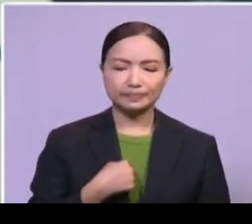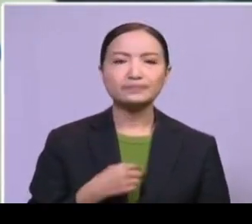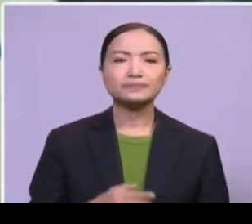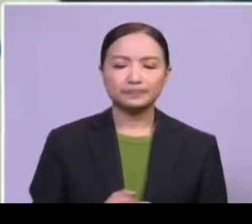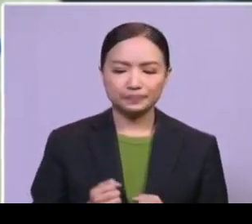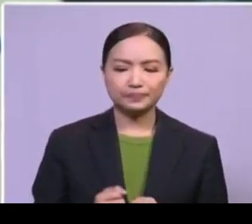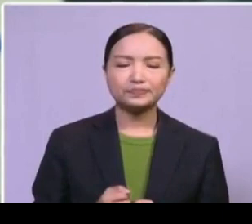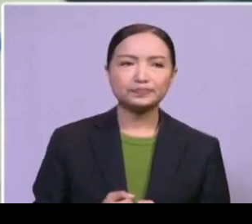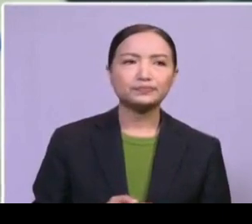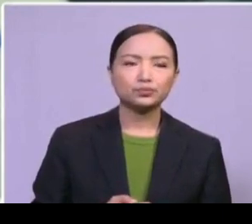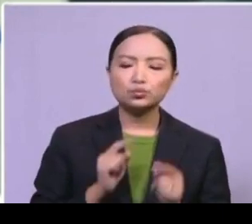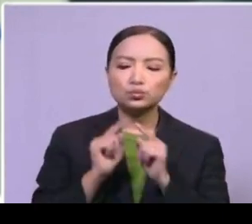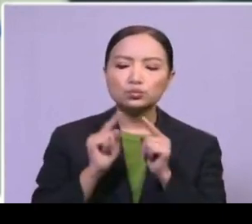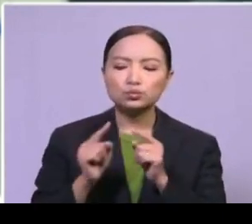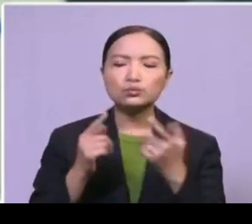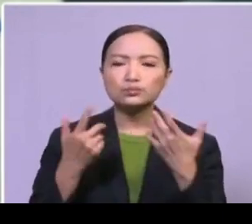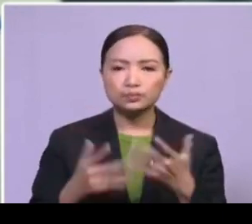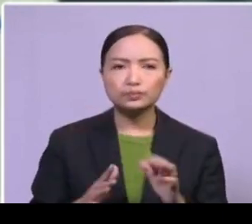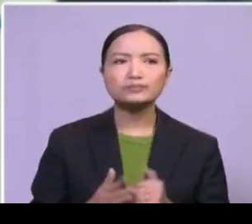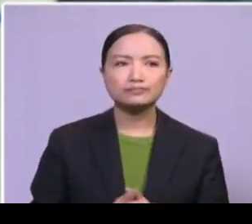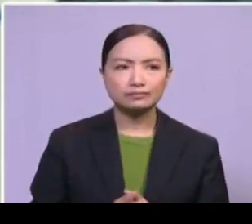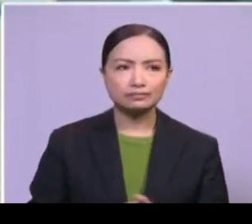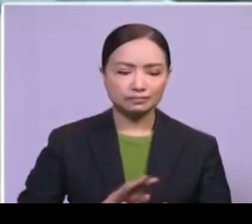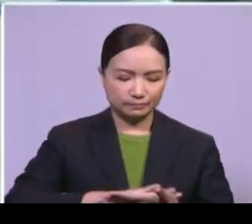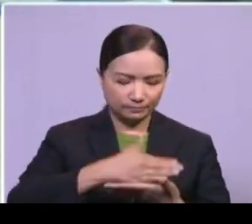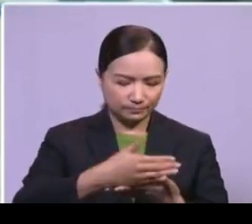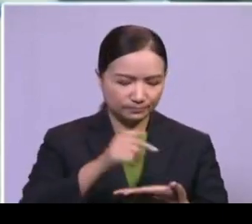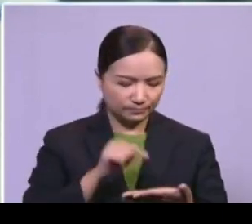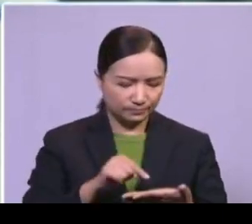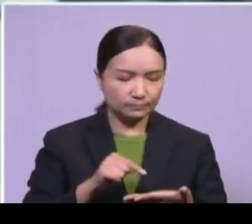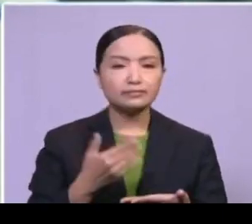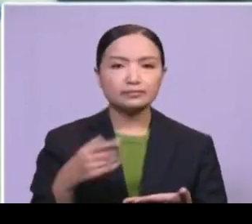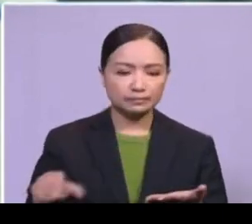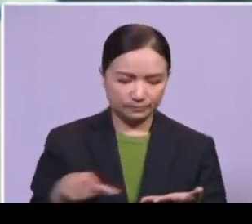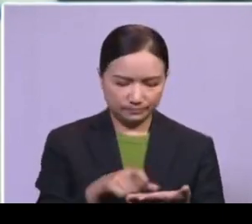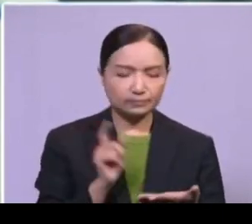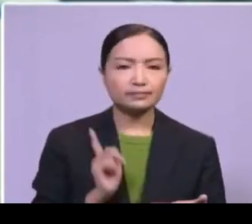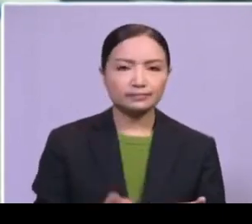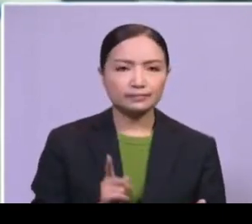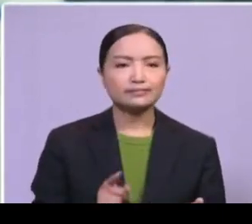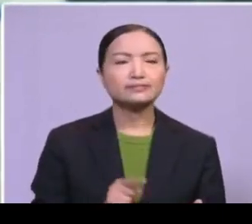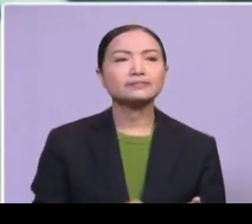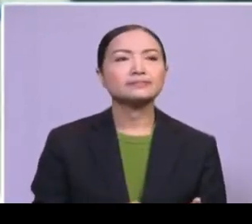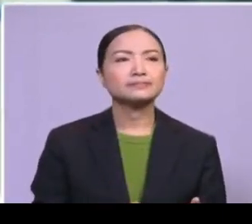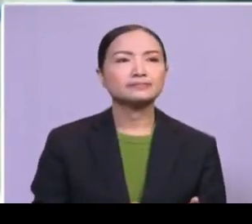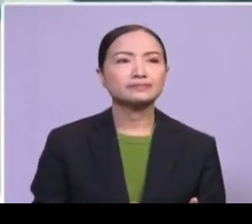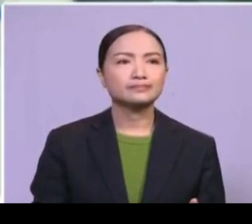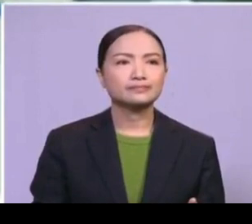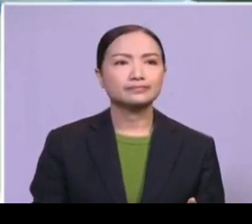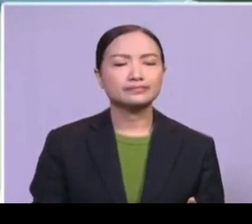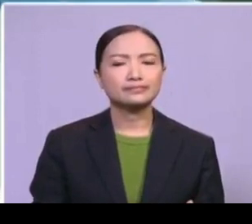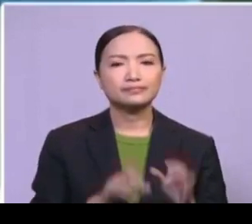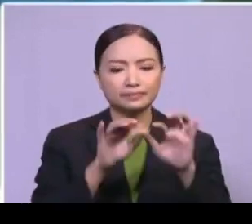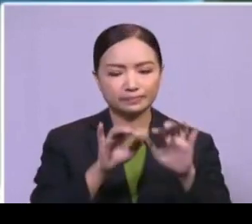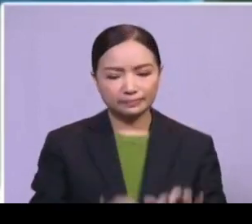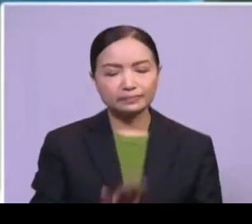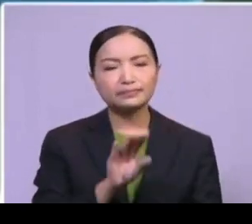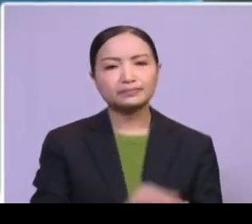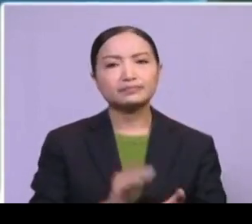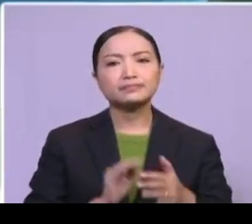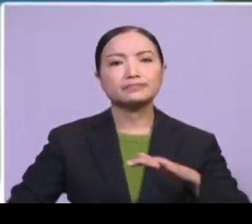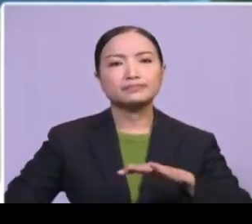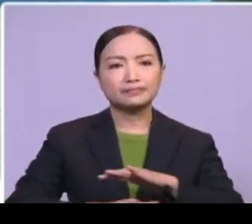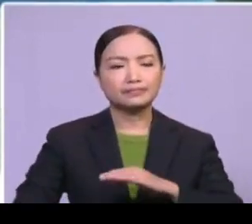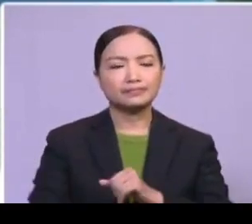ายามติดต่อคุยกันเรียบร้อยแล้วว่าดูในบัญชีว่าเงินเข้าจริงผมก็เลยมาลงประจำวันไว้เผื่อมี